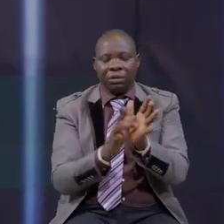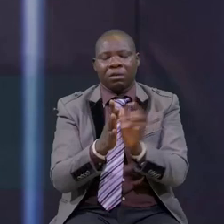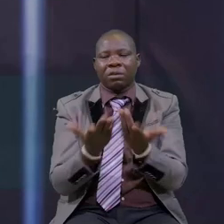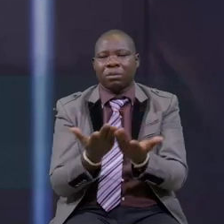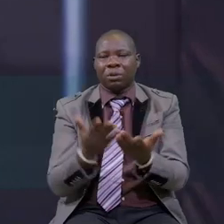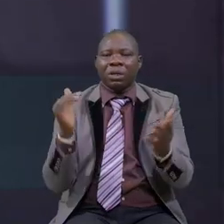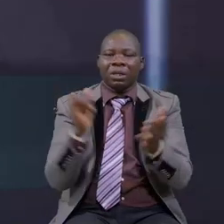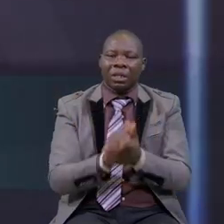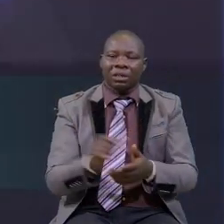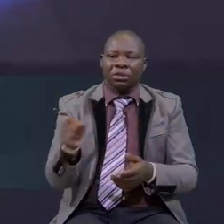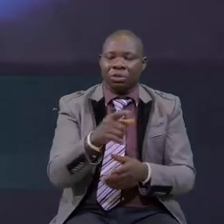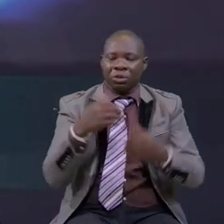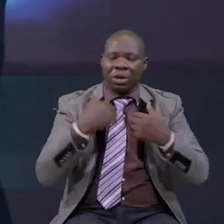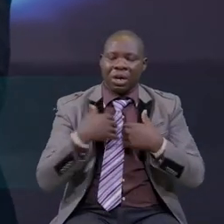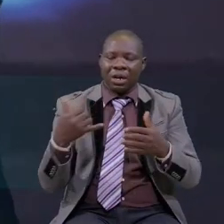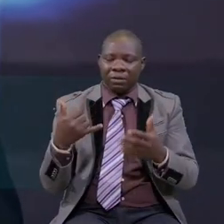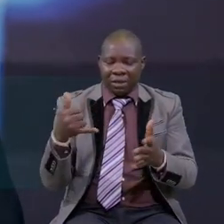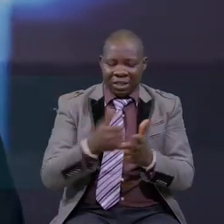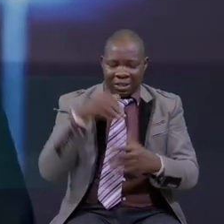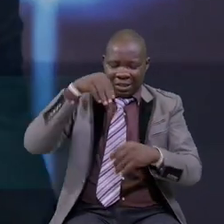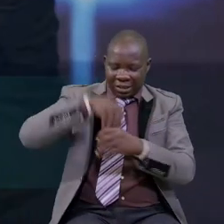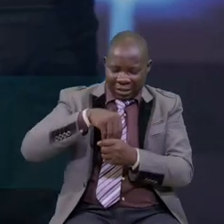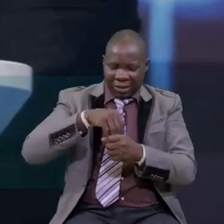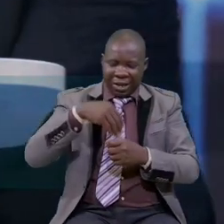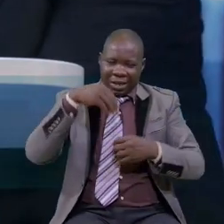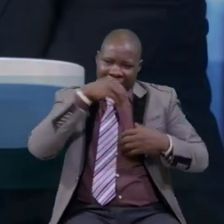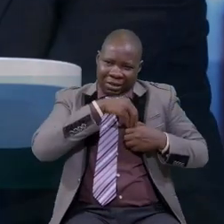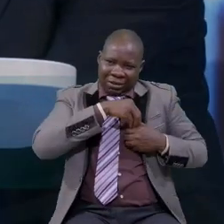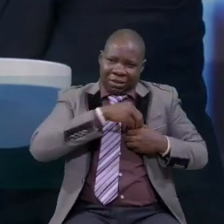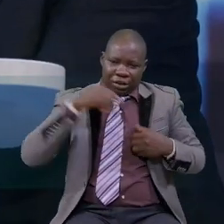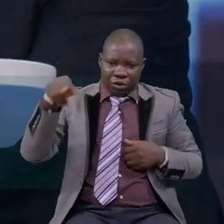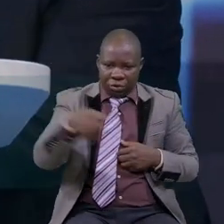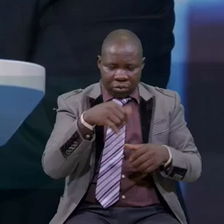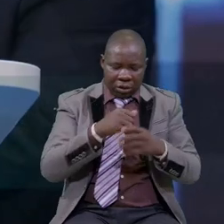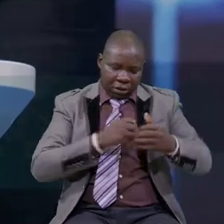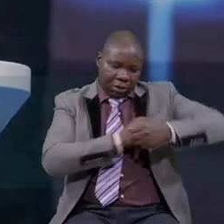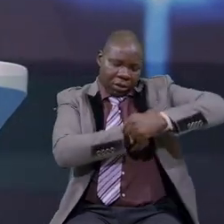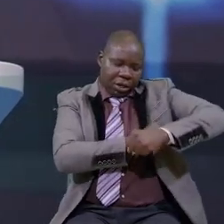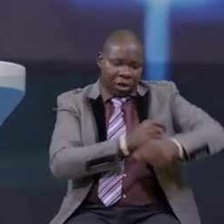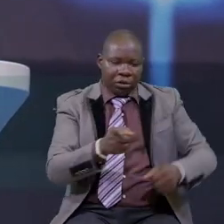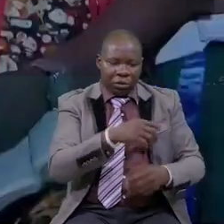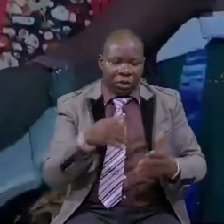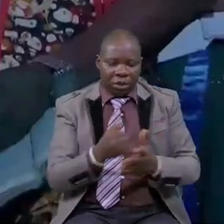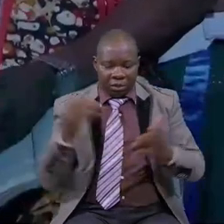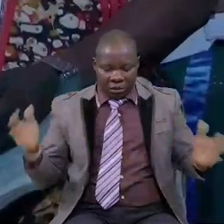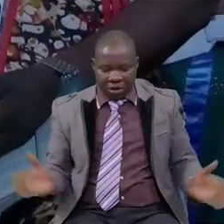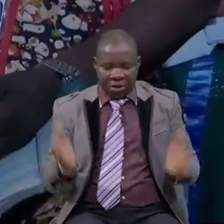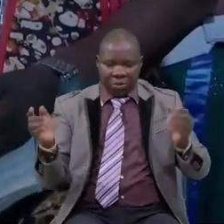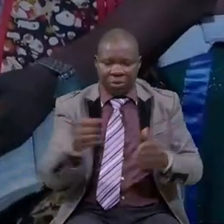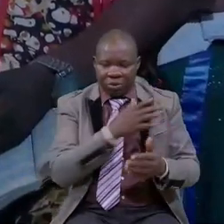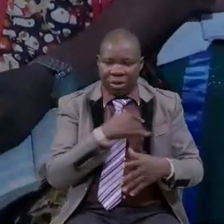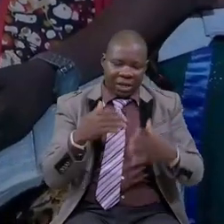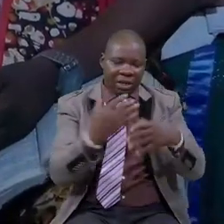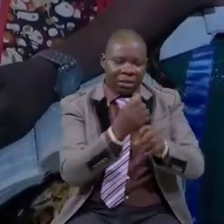Écritures. Vous l'avez en vous. Il vous guide. Il vous motive et